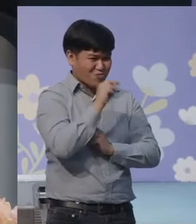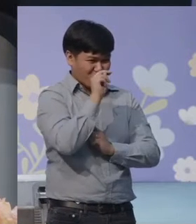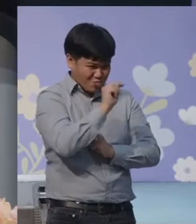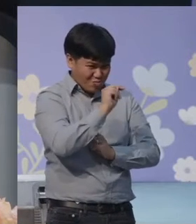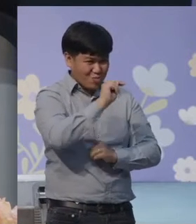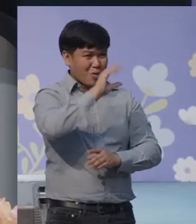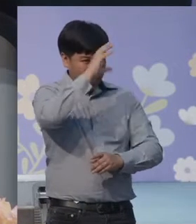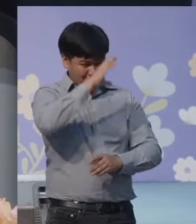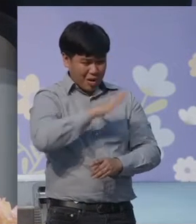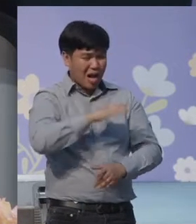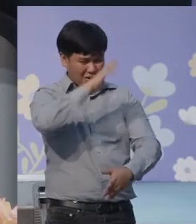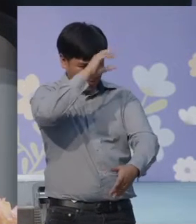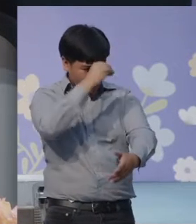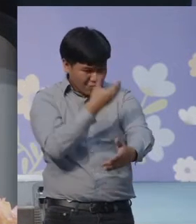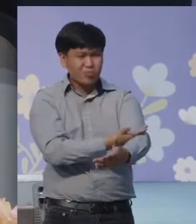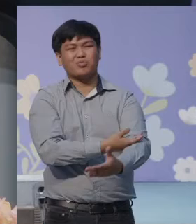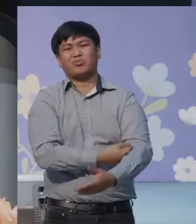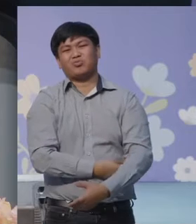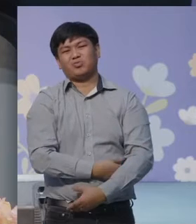gumawa siya ng panata.